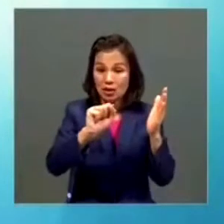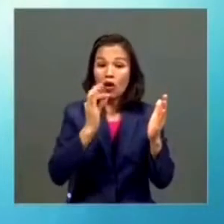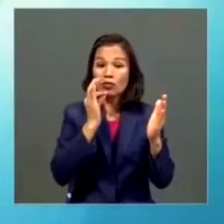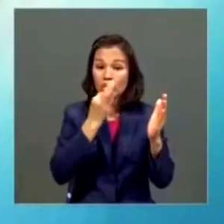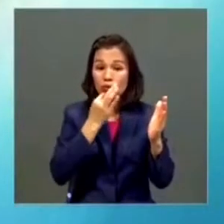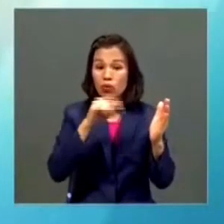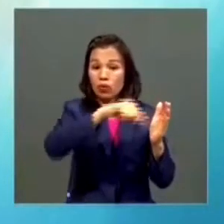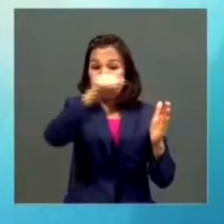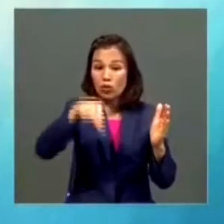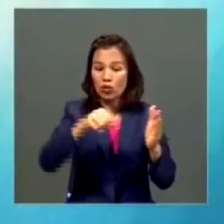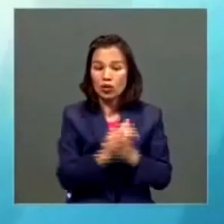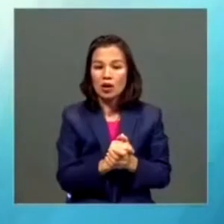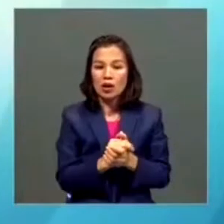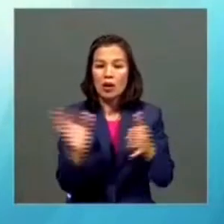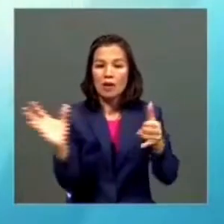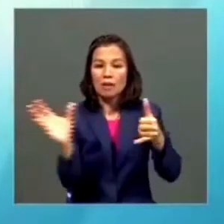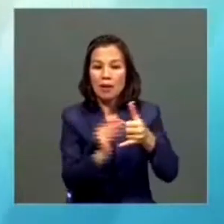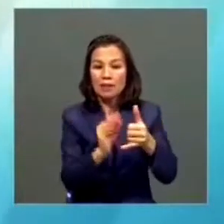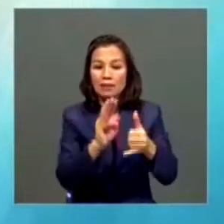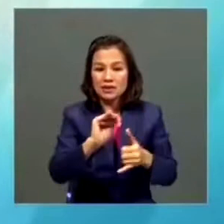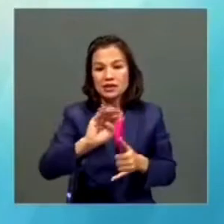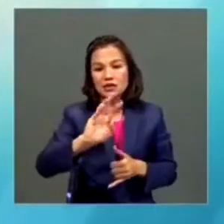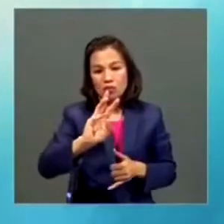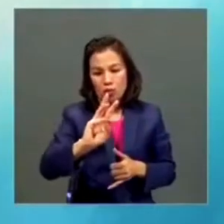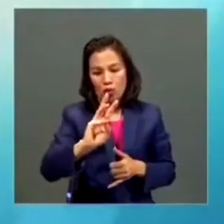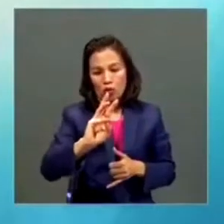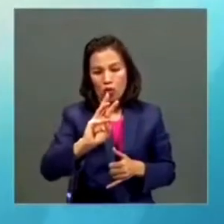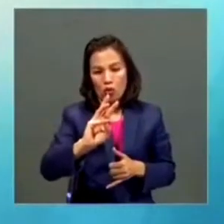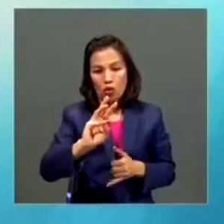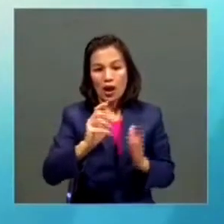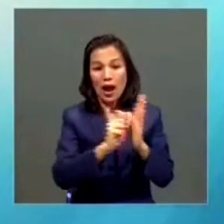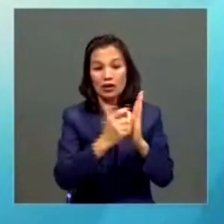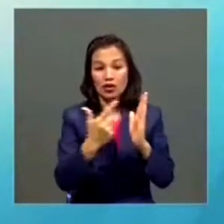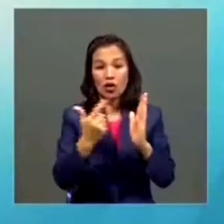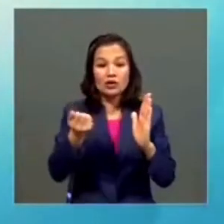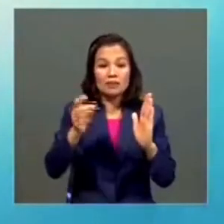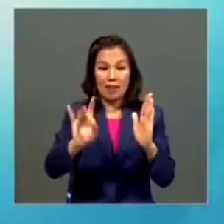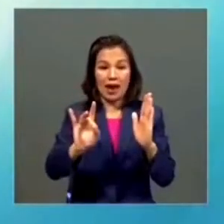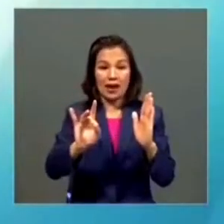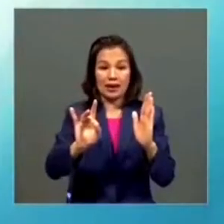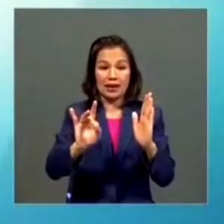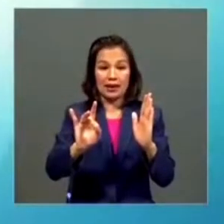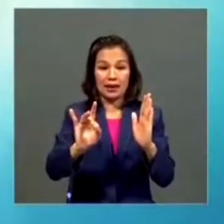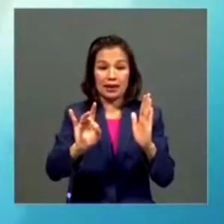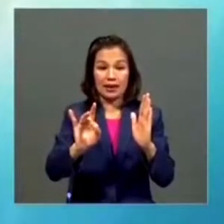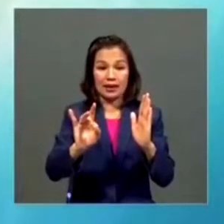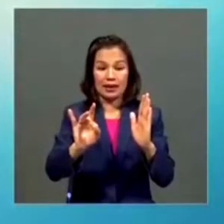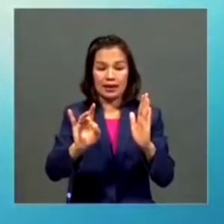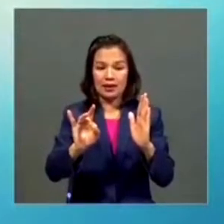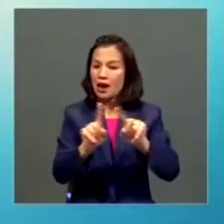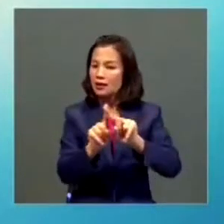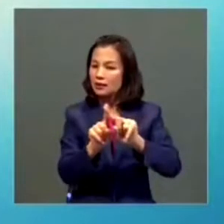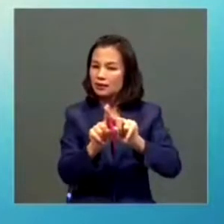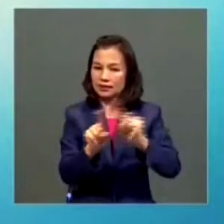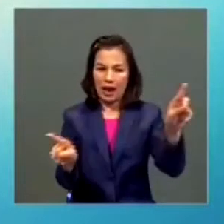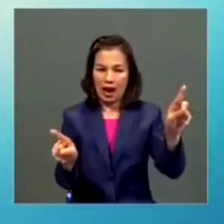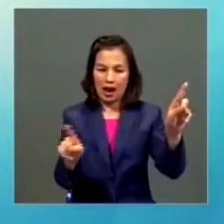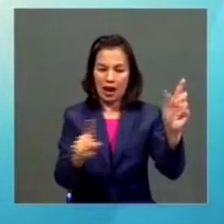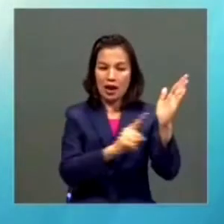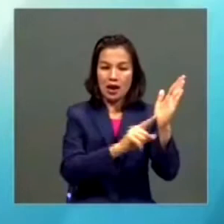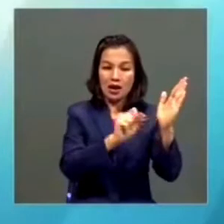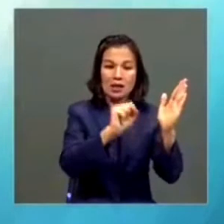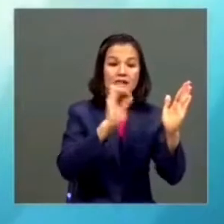ะครับ46รายรายงานเพิ่มขึ้นมาอ่างทอง18รายสองกลุ่มก้อนนี้แตกต่างกันในวิถี